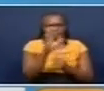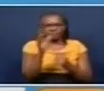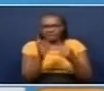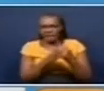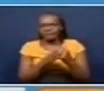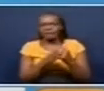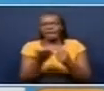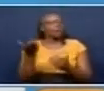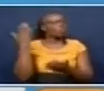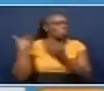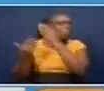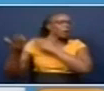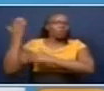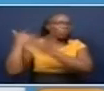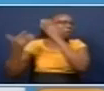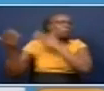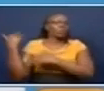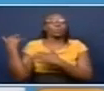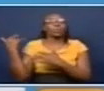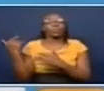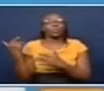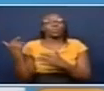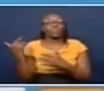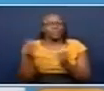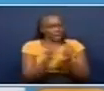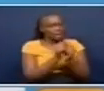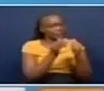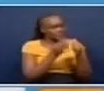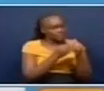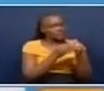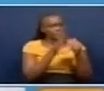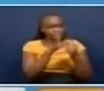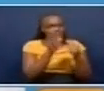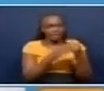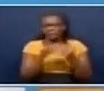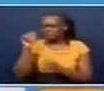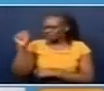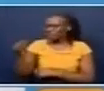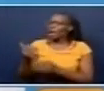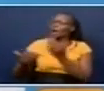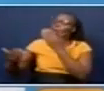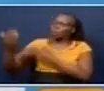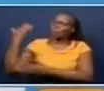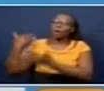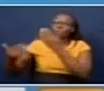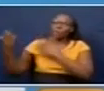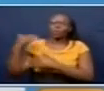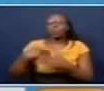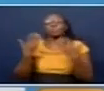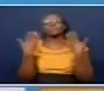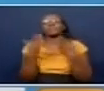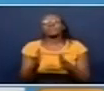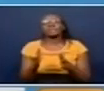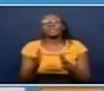Francis alisoma zamani 1959. 1959 ni kitambo, ndio nilimaliza, ndio